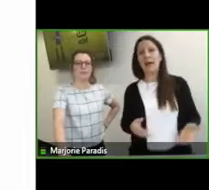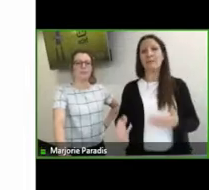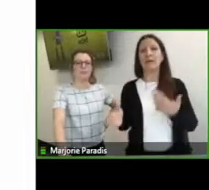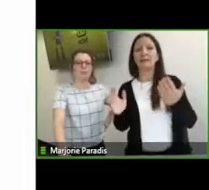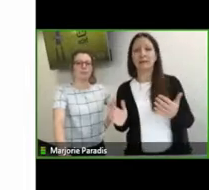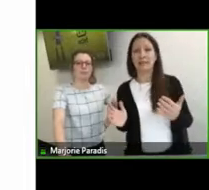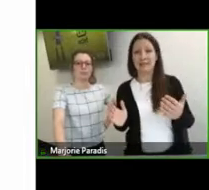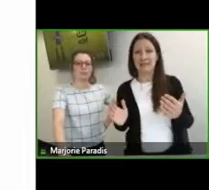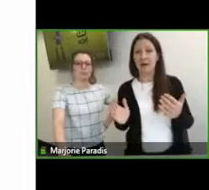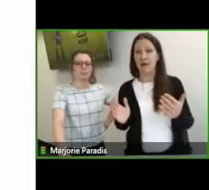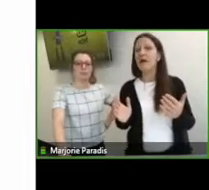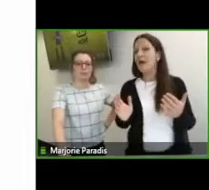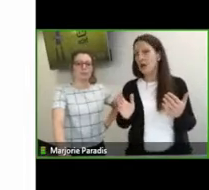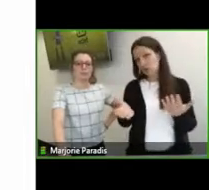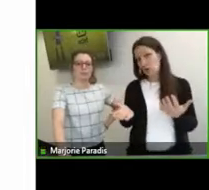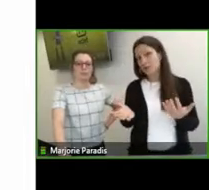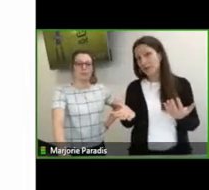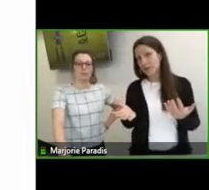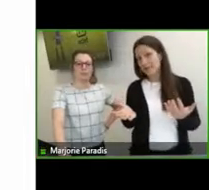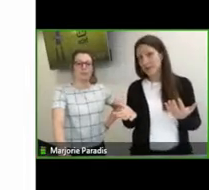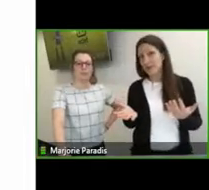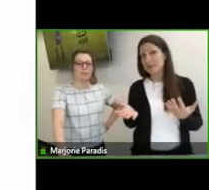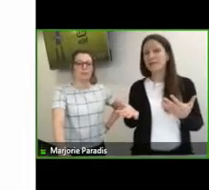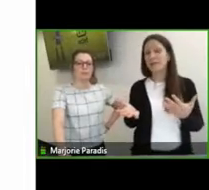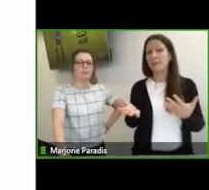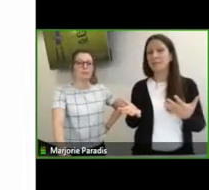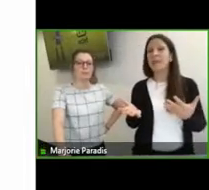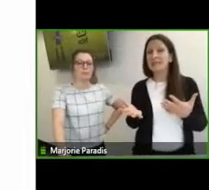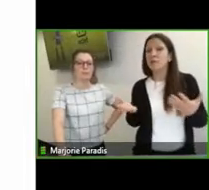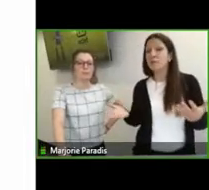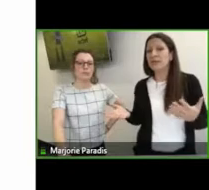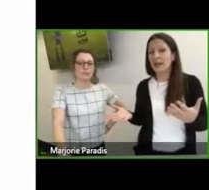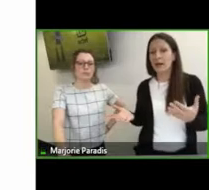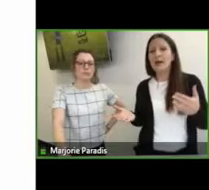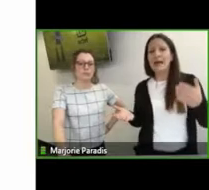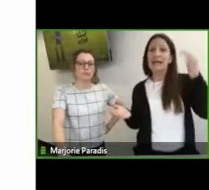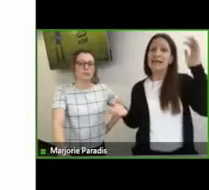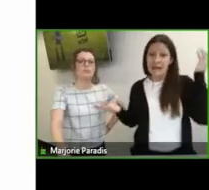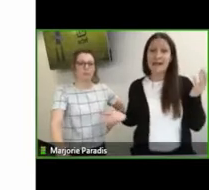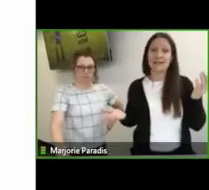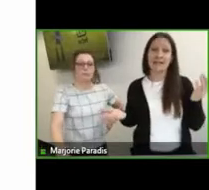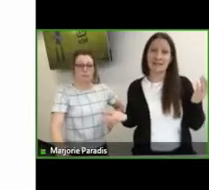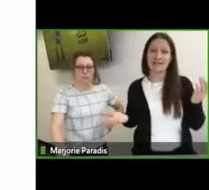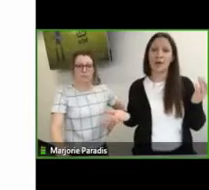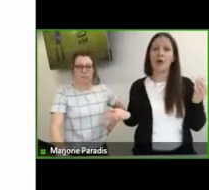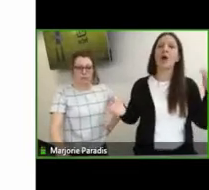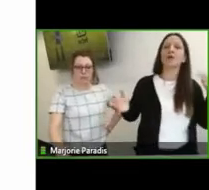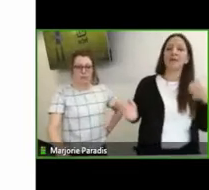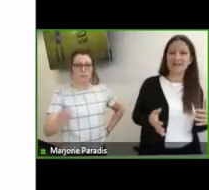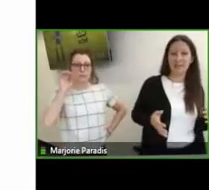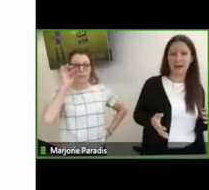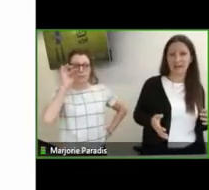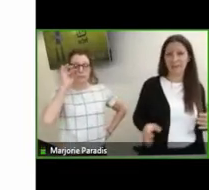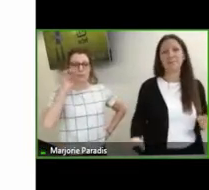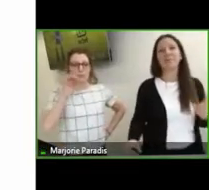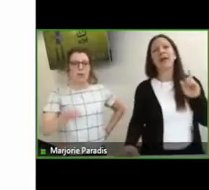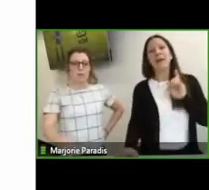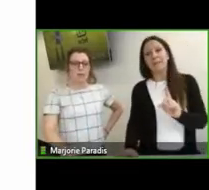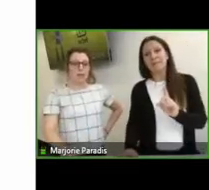amènera à prendre des décisions sur ce qu'on fait avec cette nouvelle-là. Et cette décision-là aura des